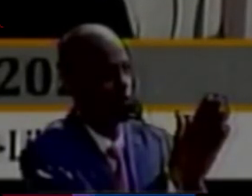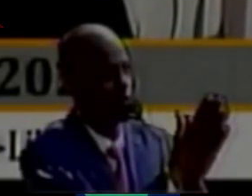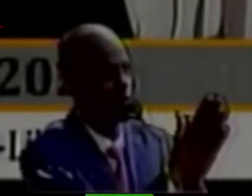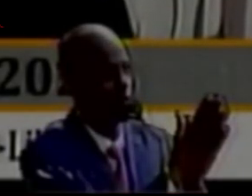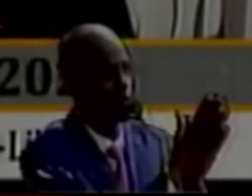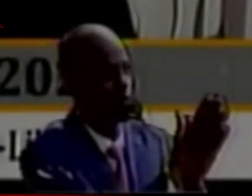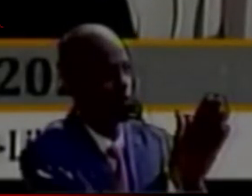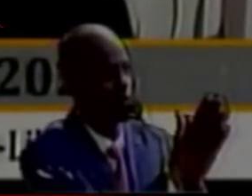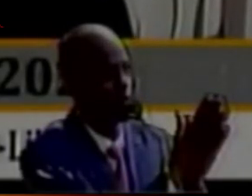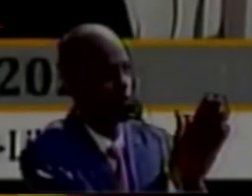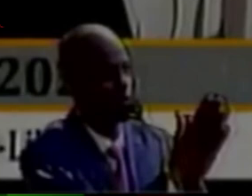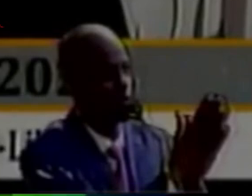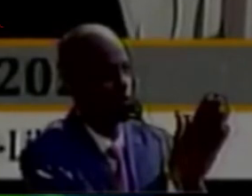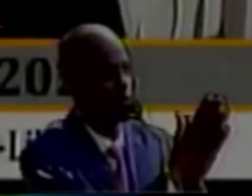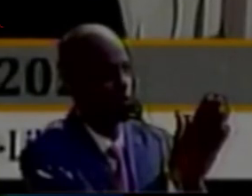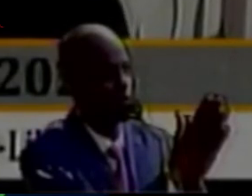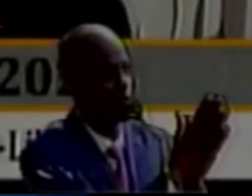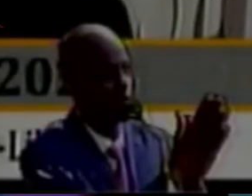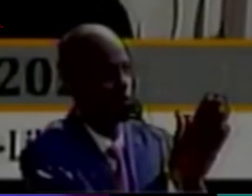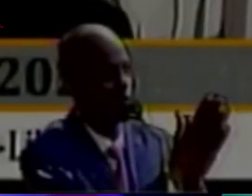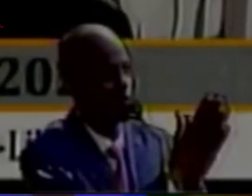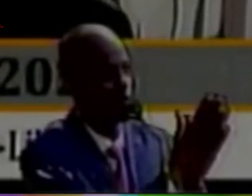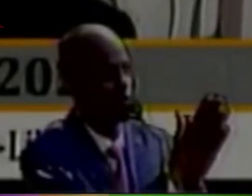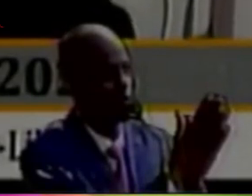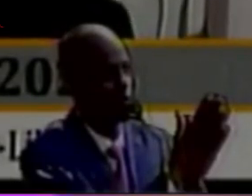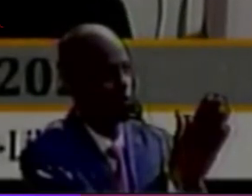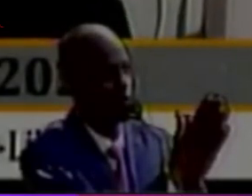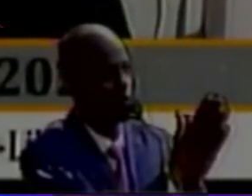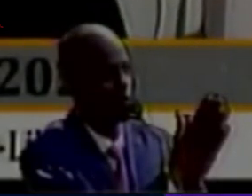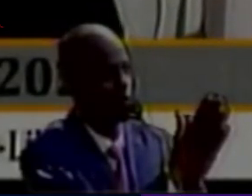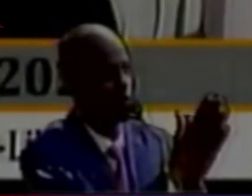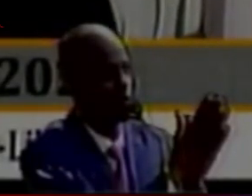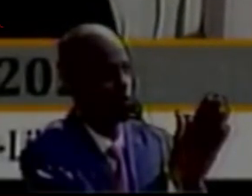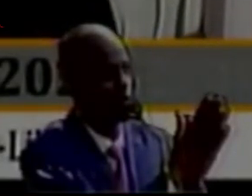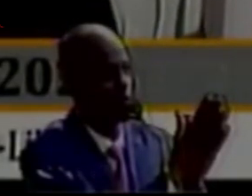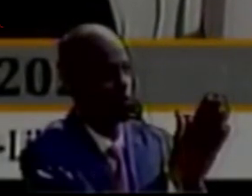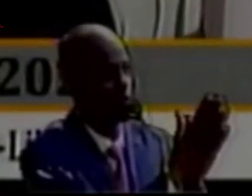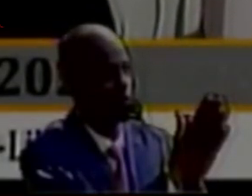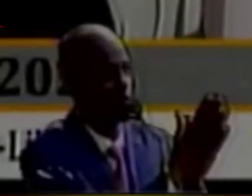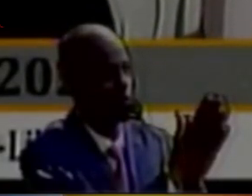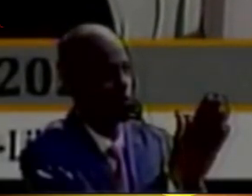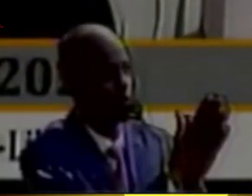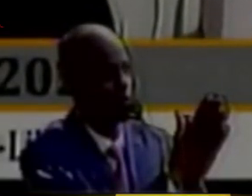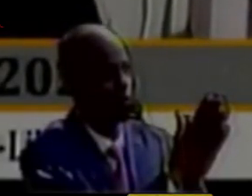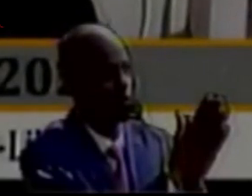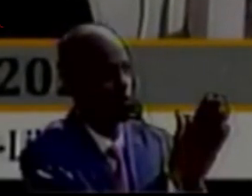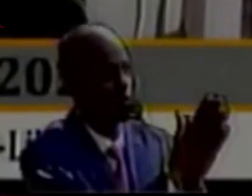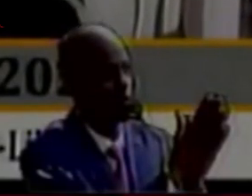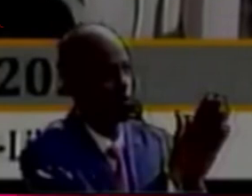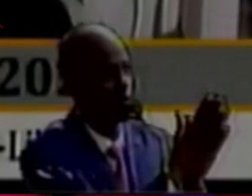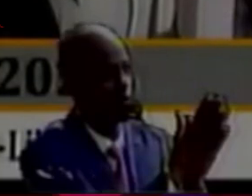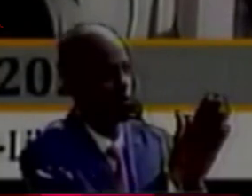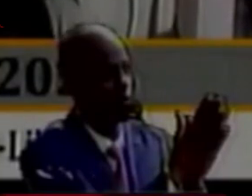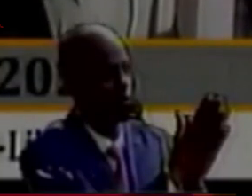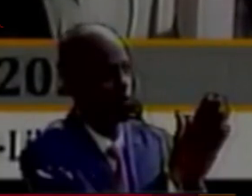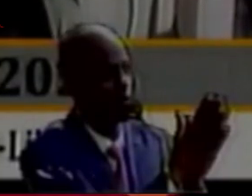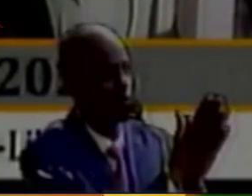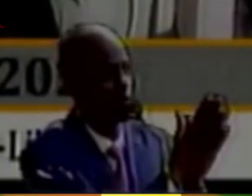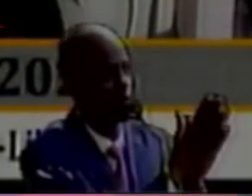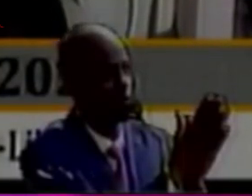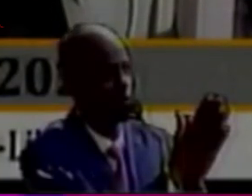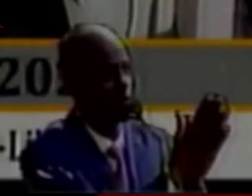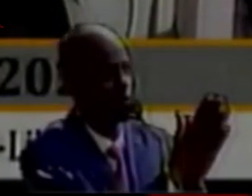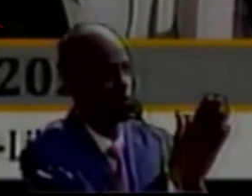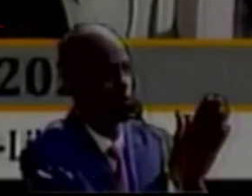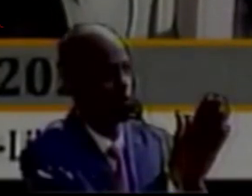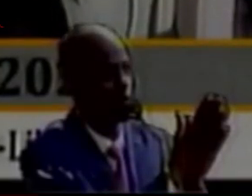de grâce à bon Dieu qui dit non dans l'événement ça. Pas seulement pour garder derrière, pas seulement pour garder devant, mais